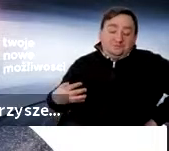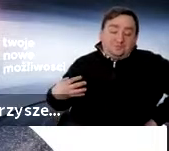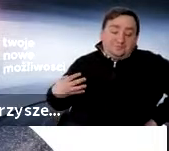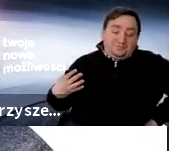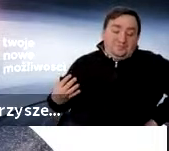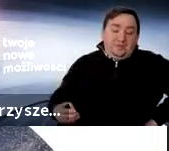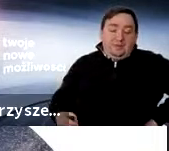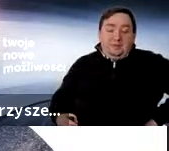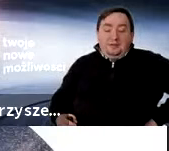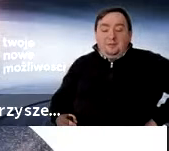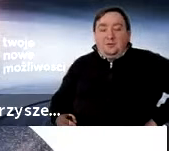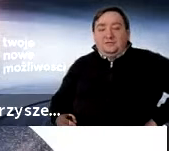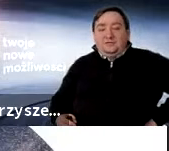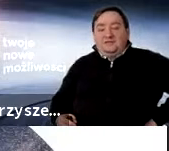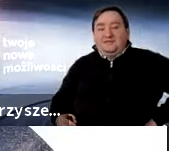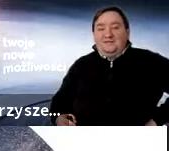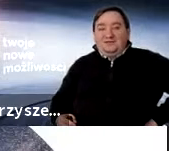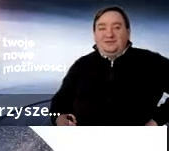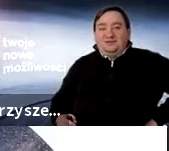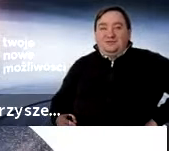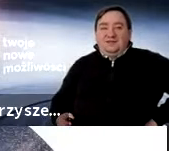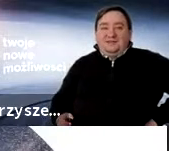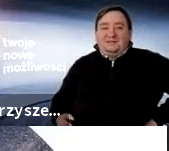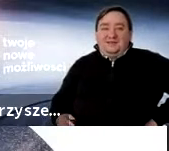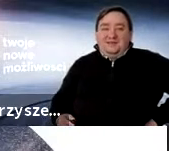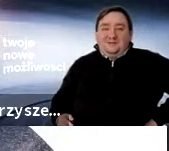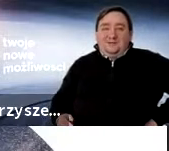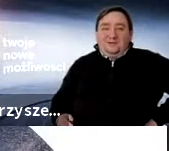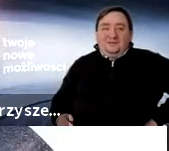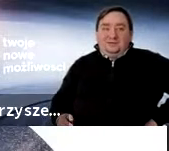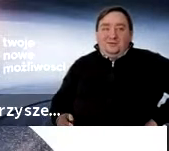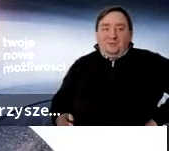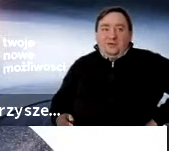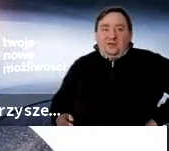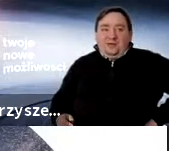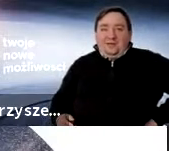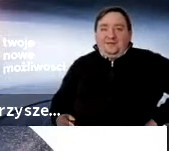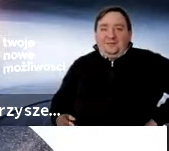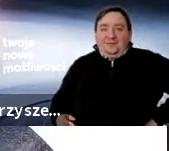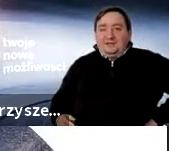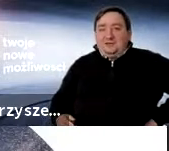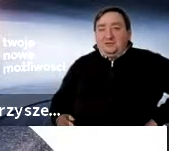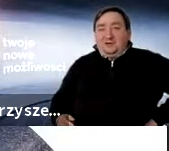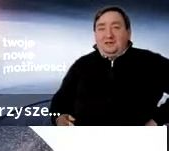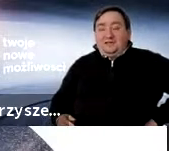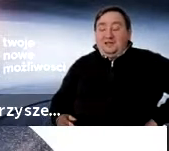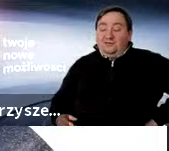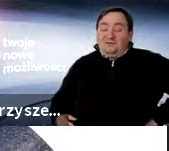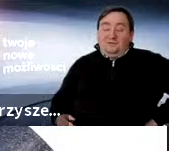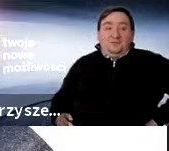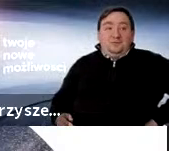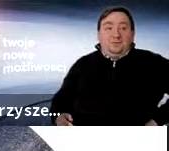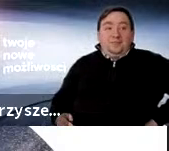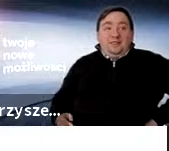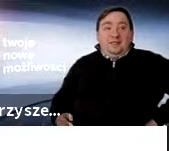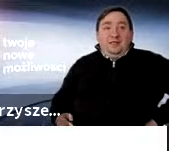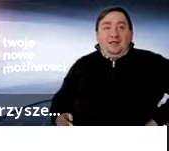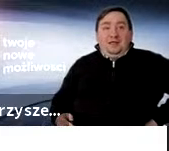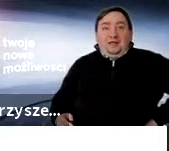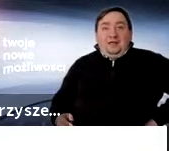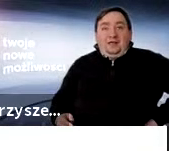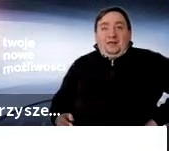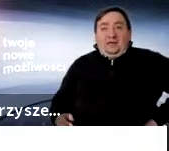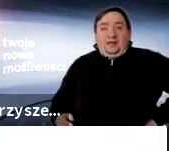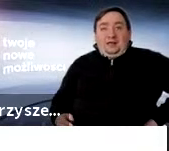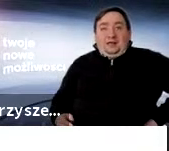pojawiają się bodźce z zewnątrz, które nas mobilizują do pracy, osiągania celów.